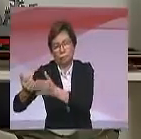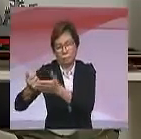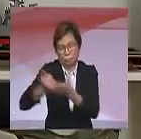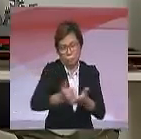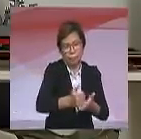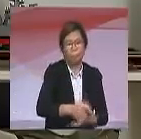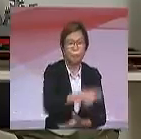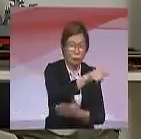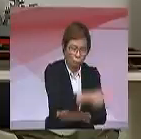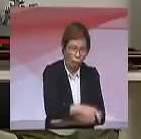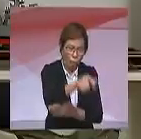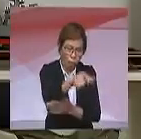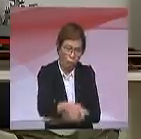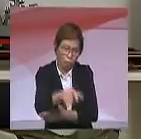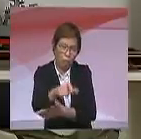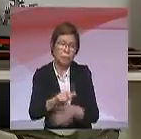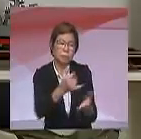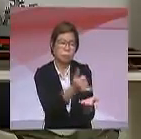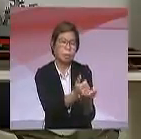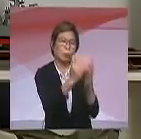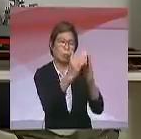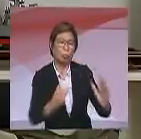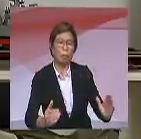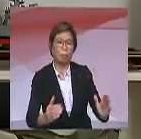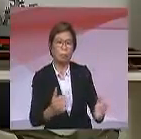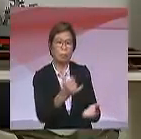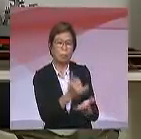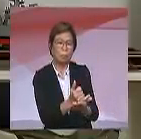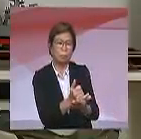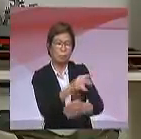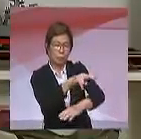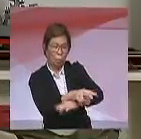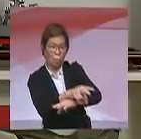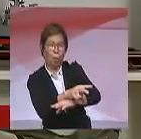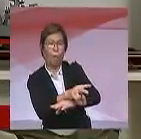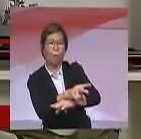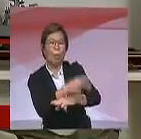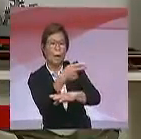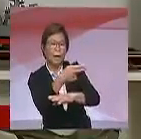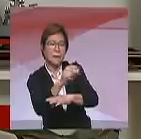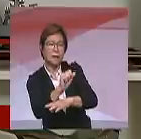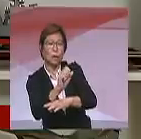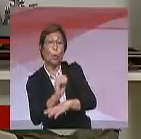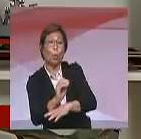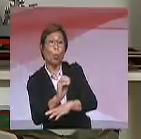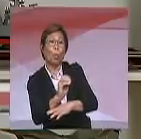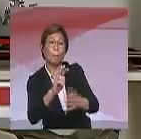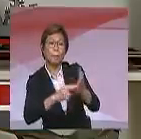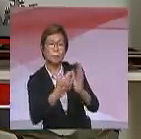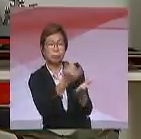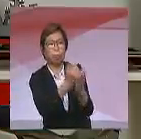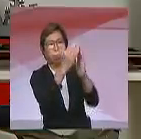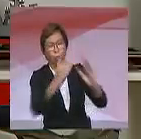perlu menjalani Home Quarantine, Home Surveillance Order, HSO,